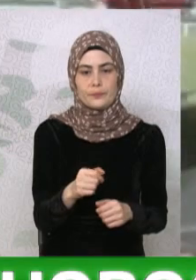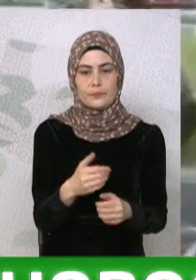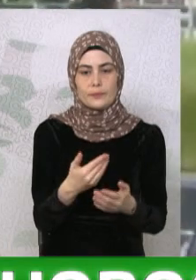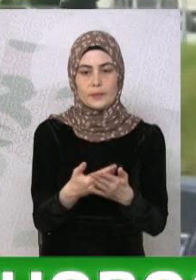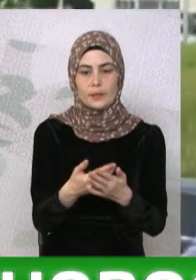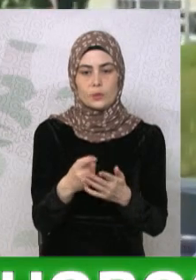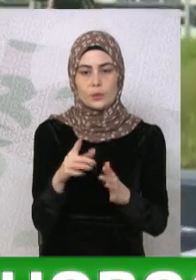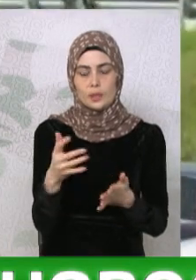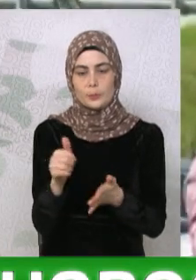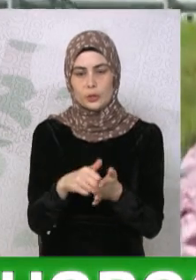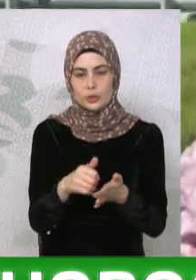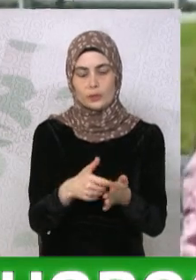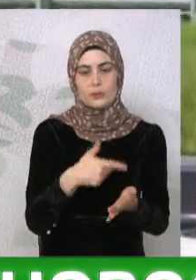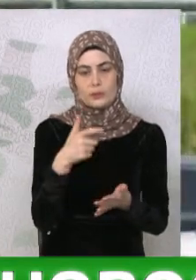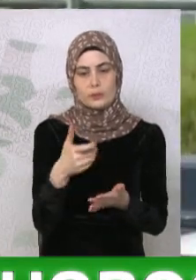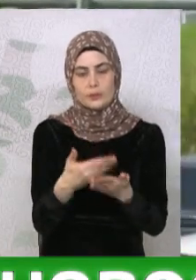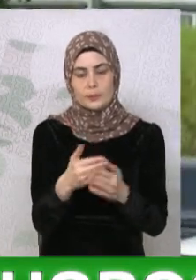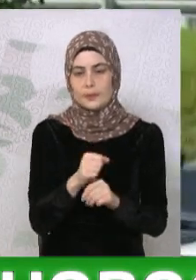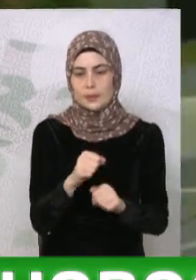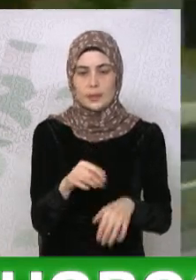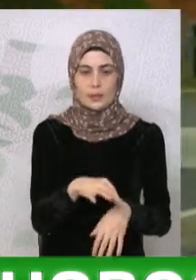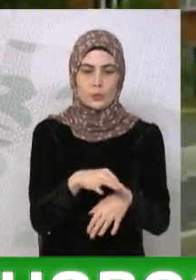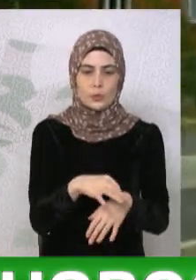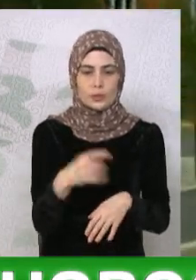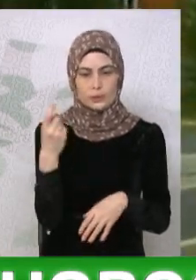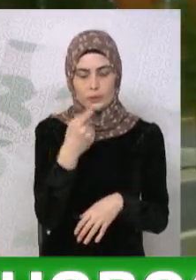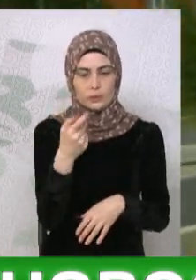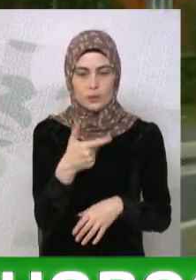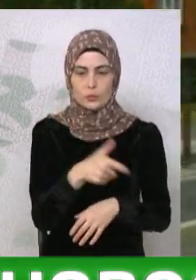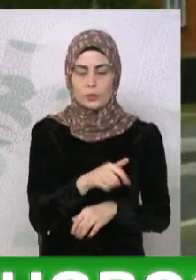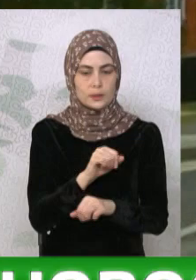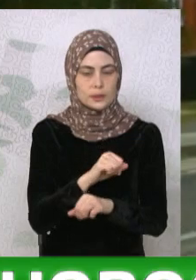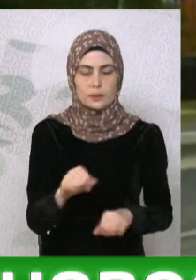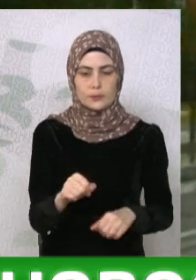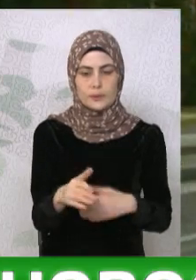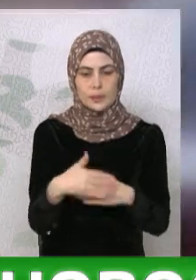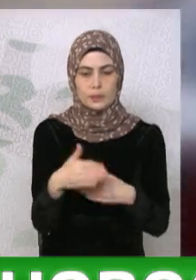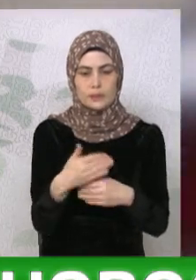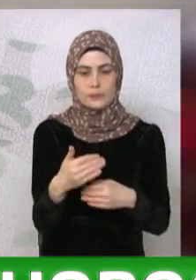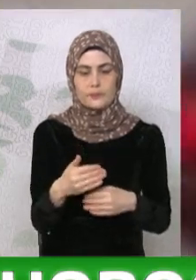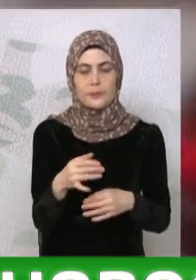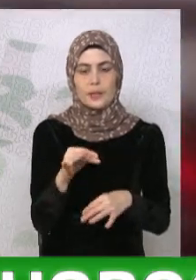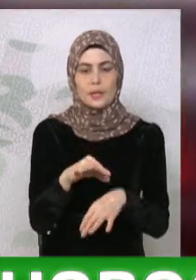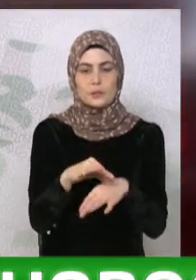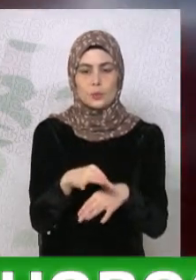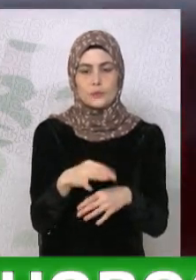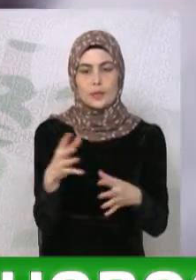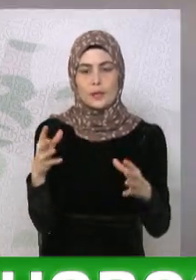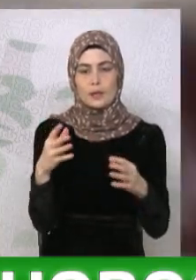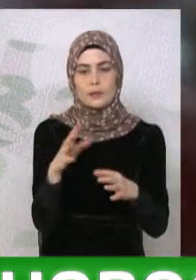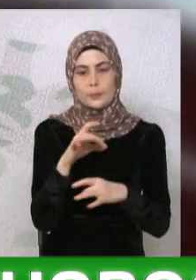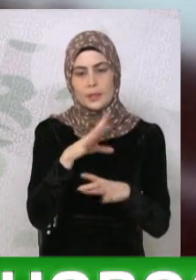отсутствуют основания для его применения, носить в состоянии опьянения. Также сейчас нельзя использовать оружие на